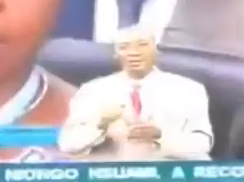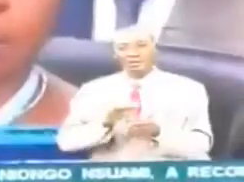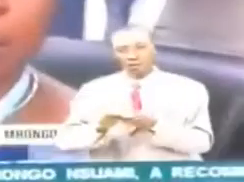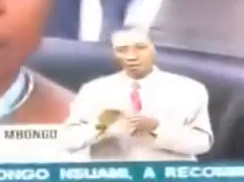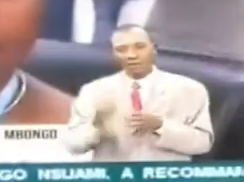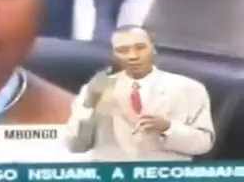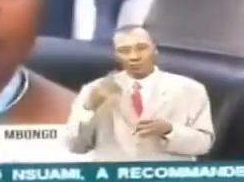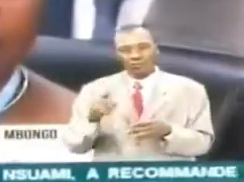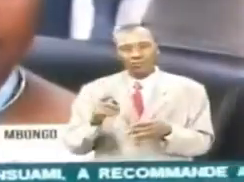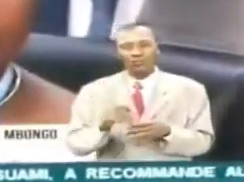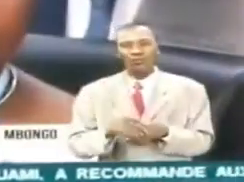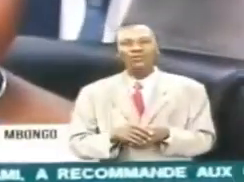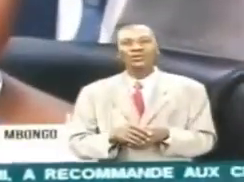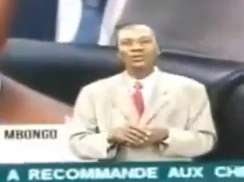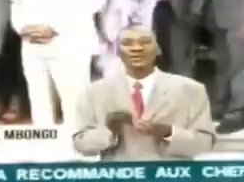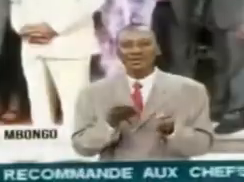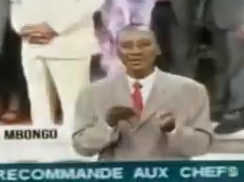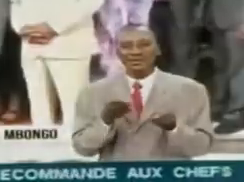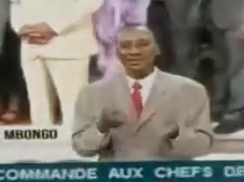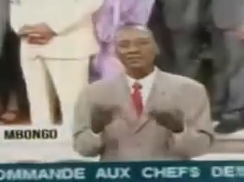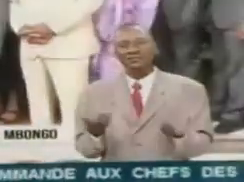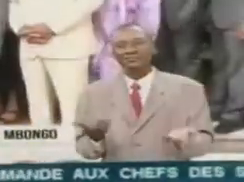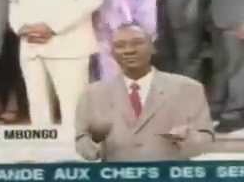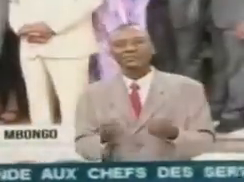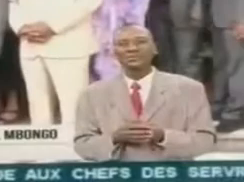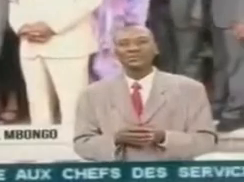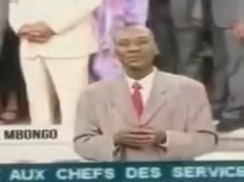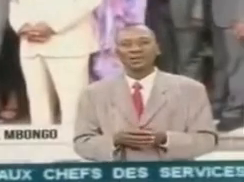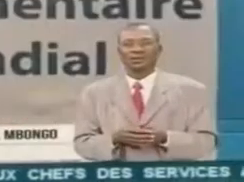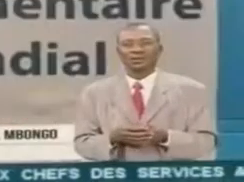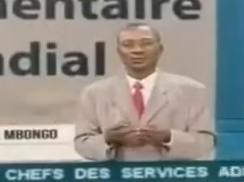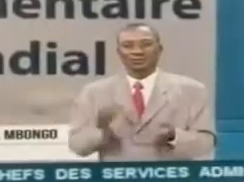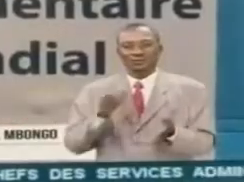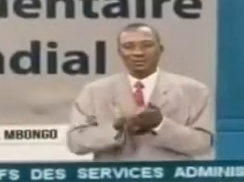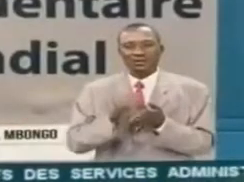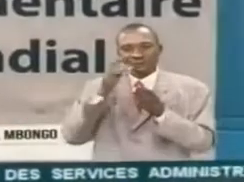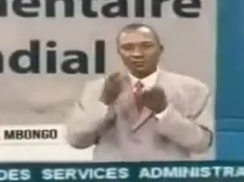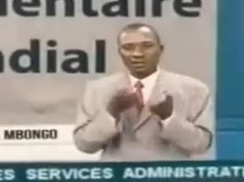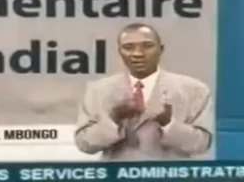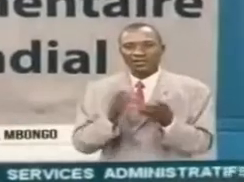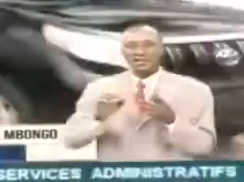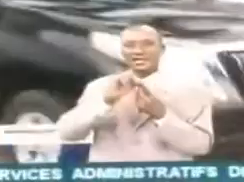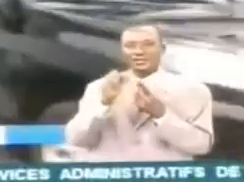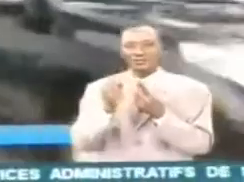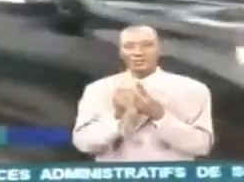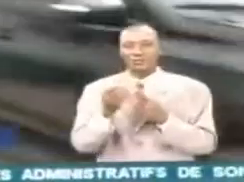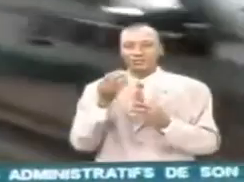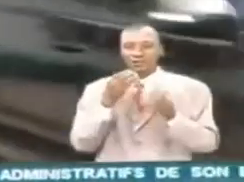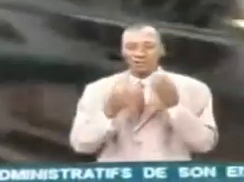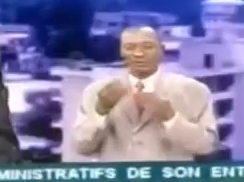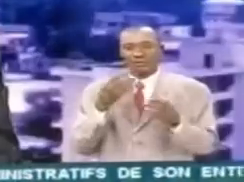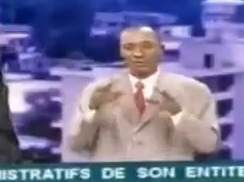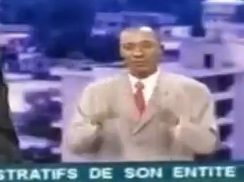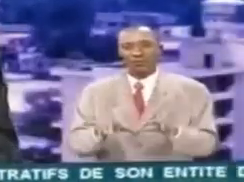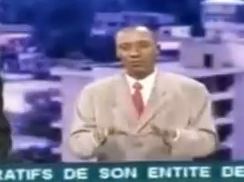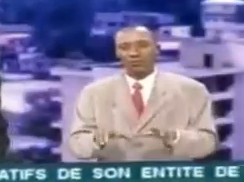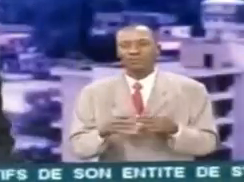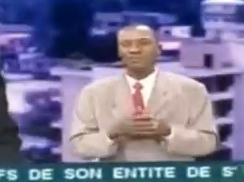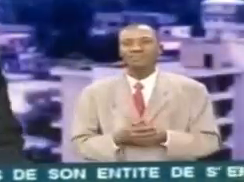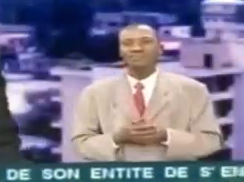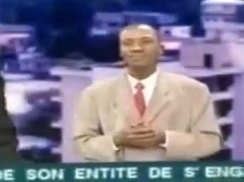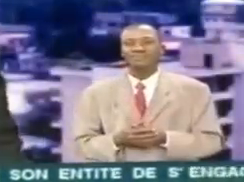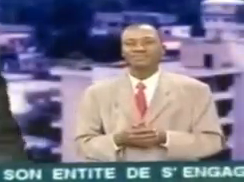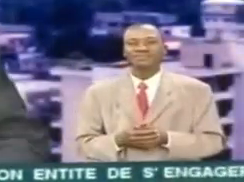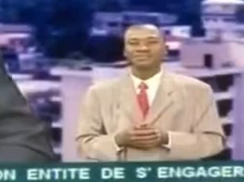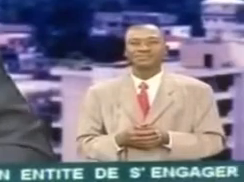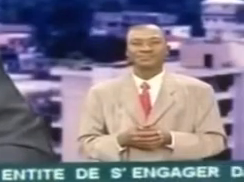aussi intervenir dans la province du Kassai où la situation humanitaire nécessite l'intervention de partenaires. Rapportage